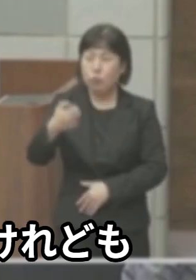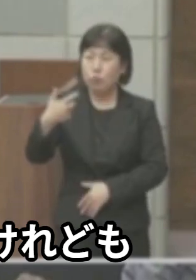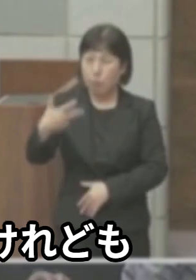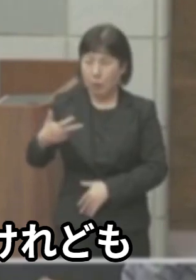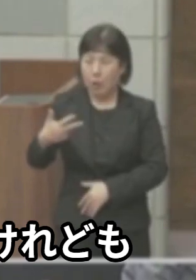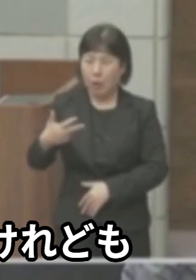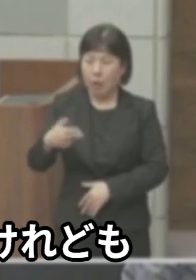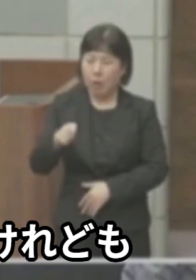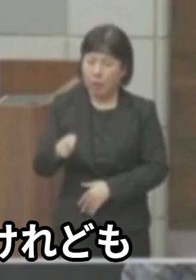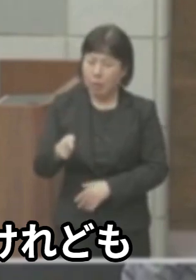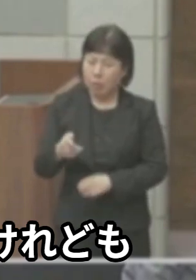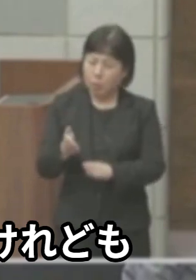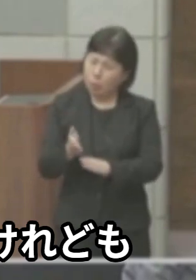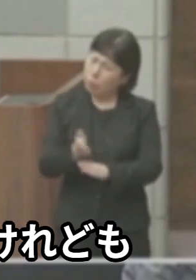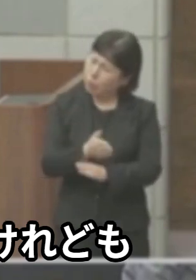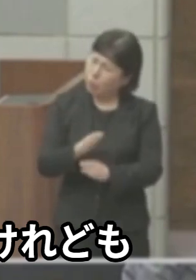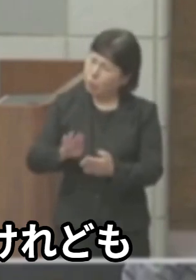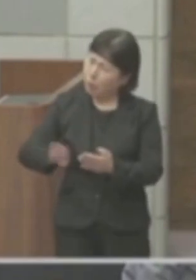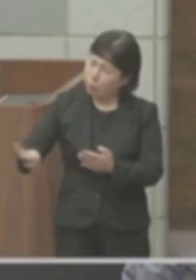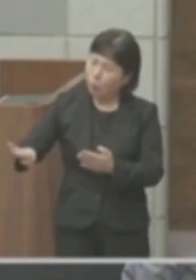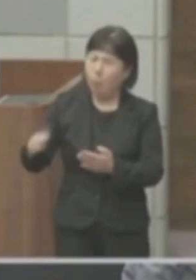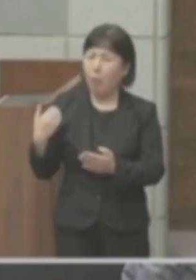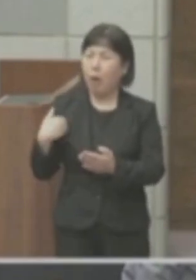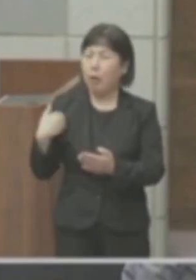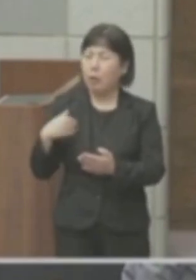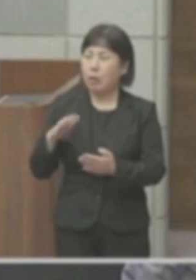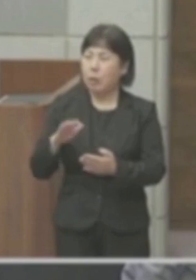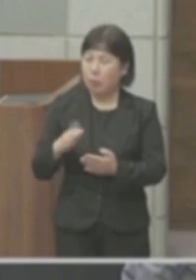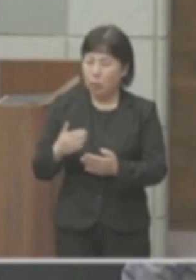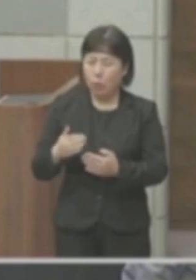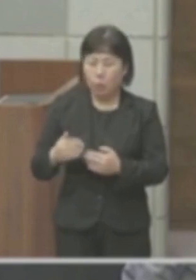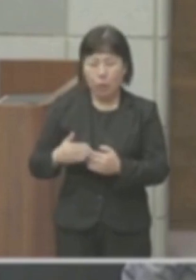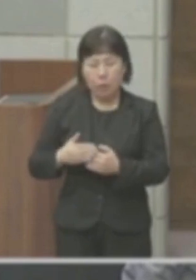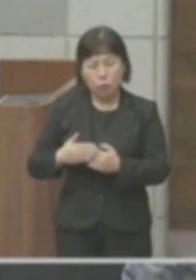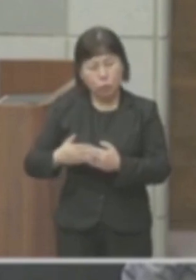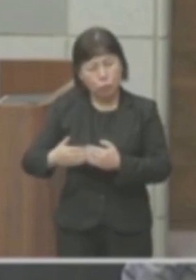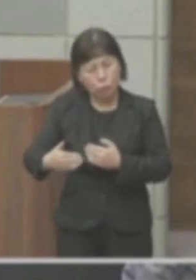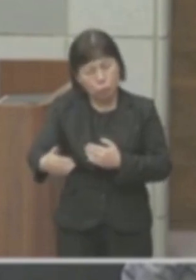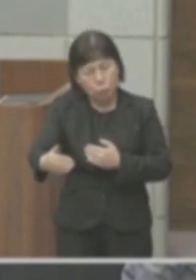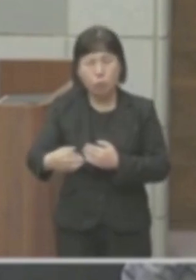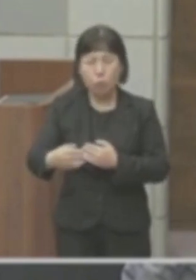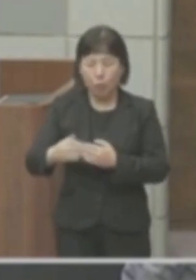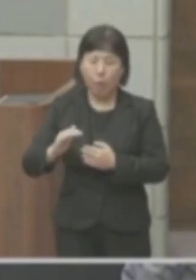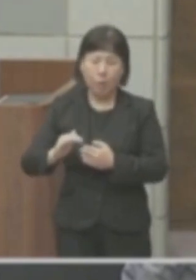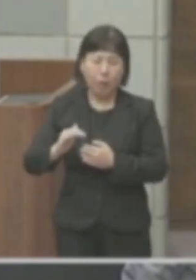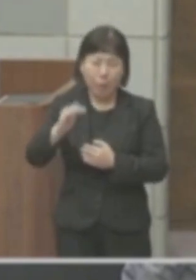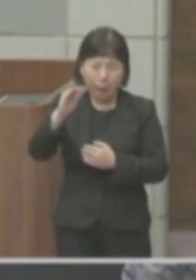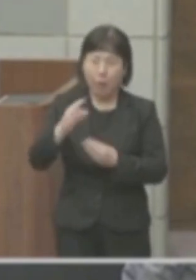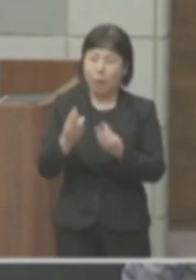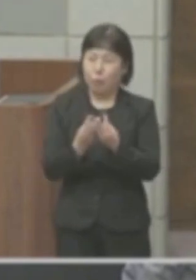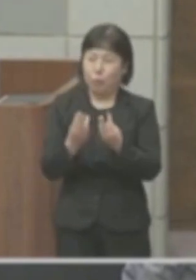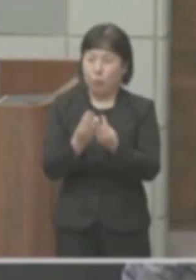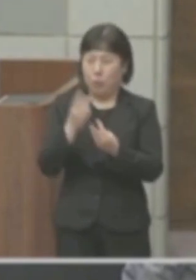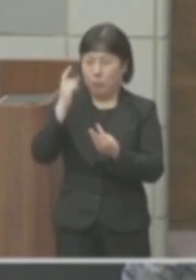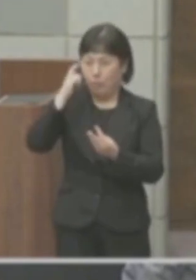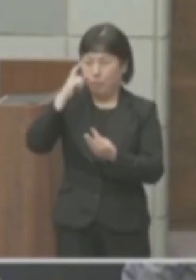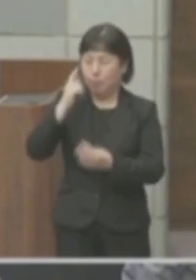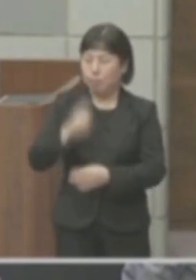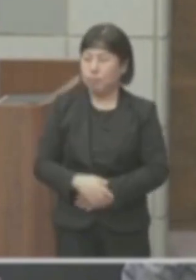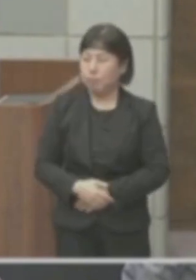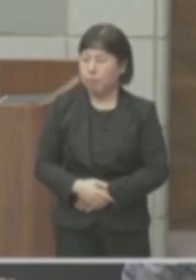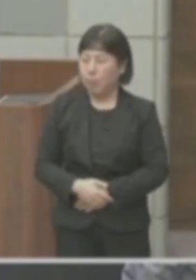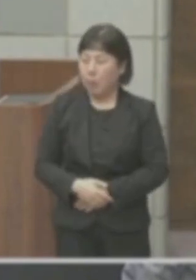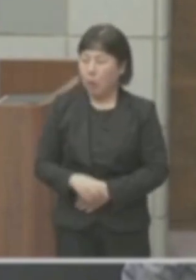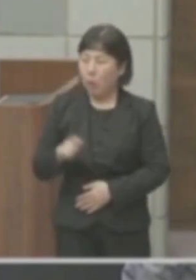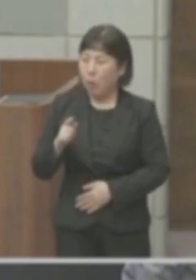その前後がどれぐらいかよく分かりませんけれども、おそらく一定期間ずっと高い数値が出てた。で、しかも、